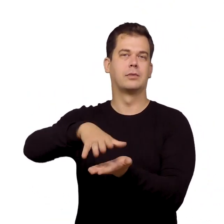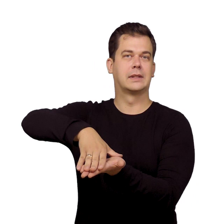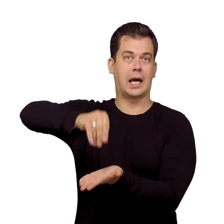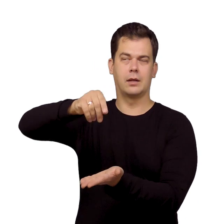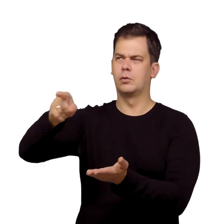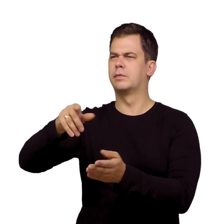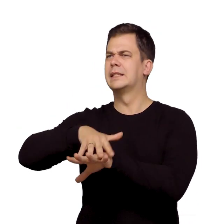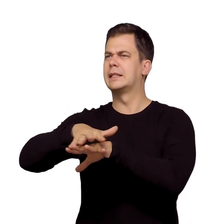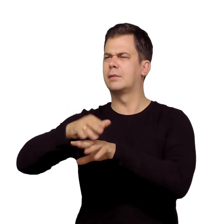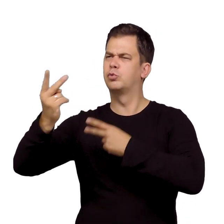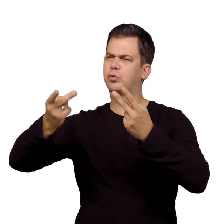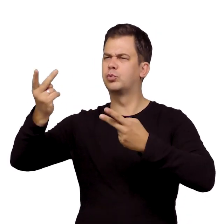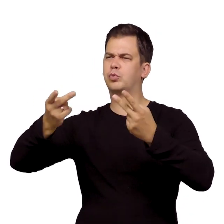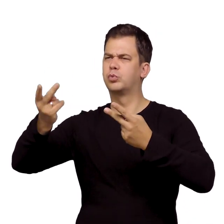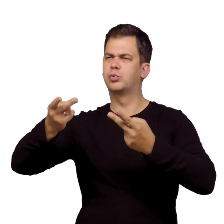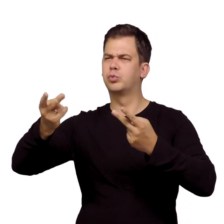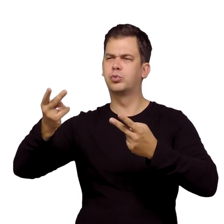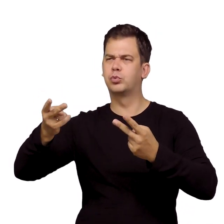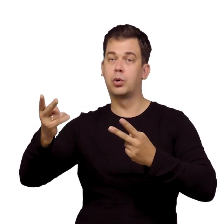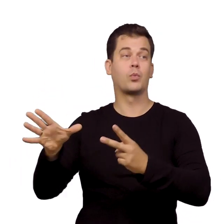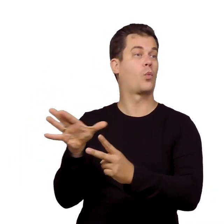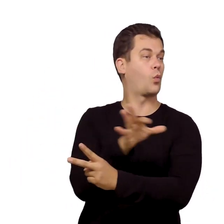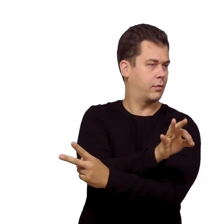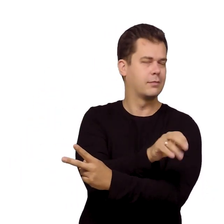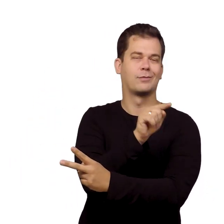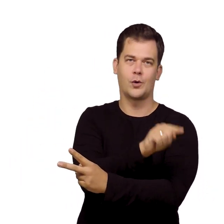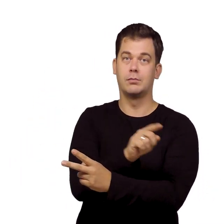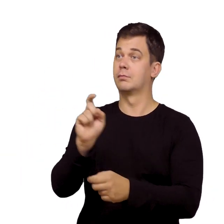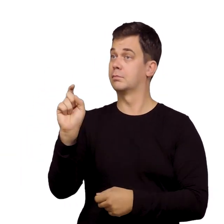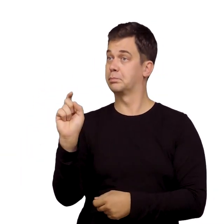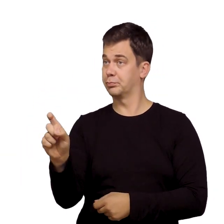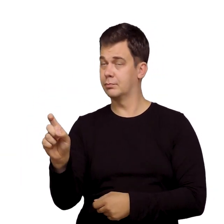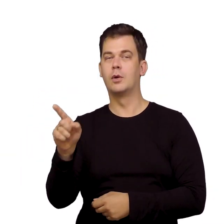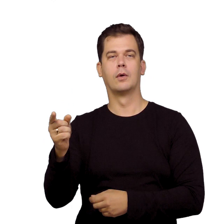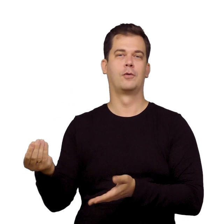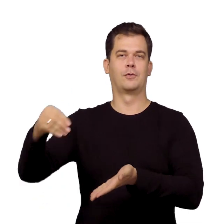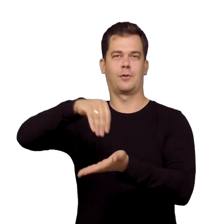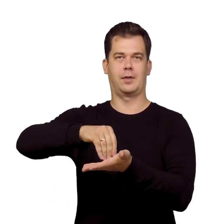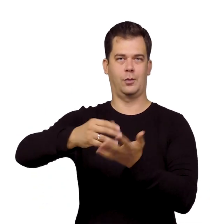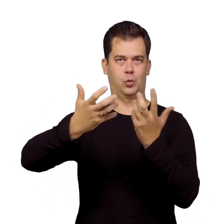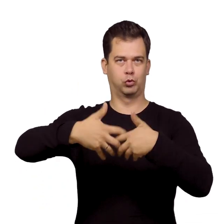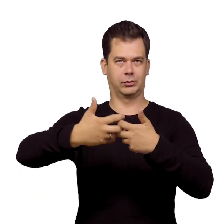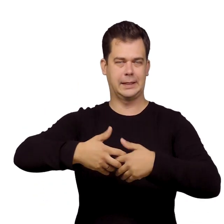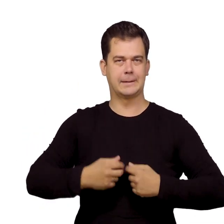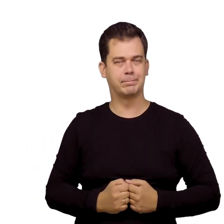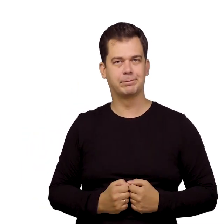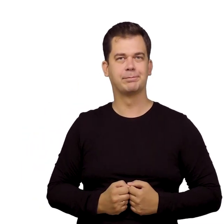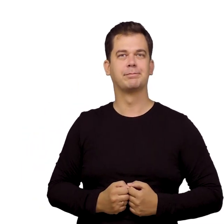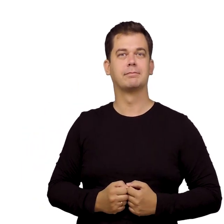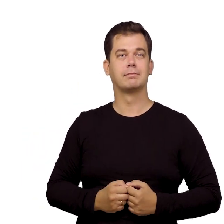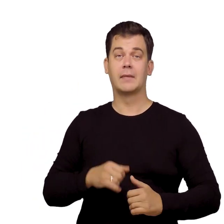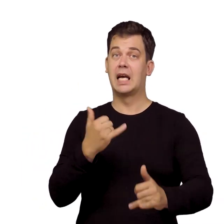Następnie dodaj drukarkę lub skaner. Czekamy, aż system wyszuka drukarkę. Teraz klikam na nią i